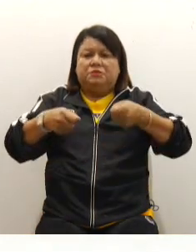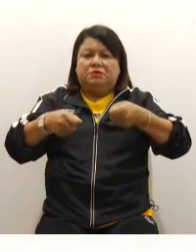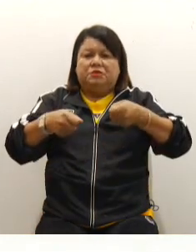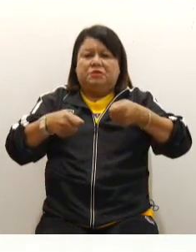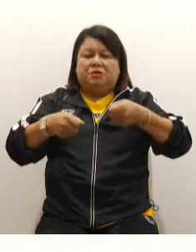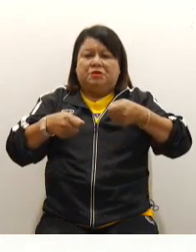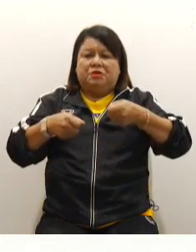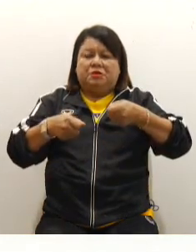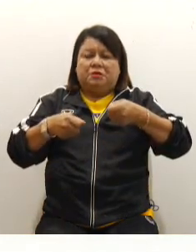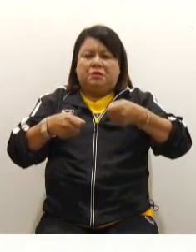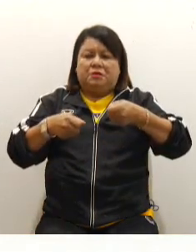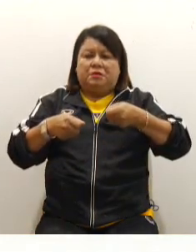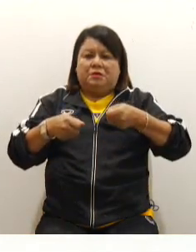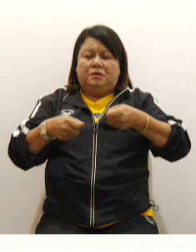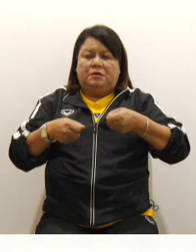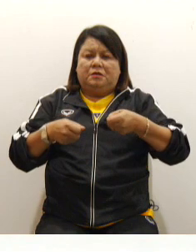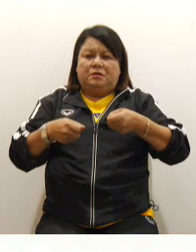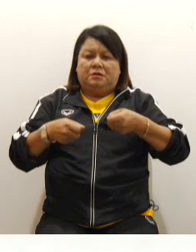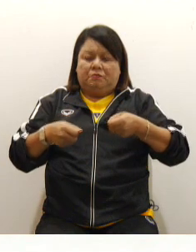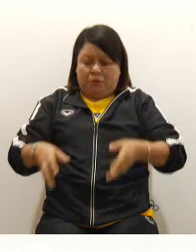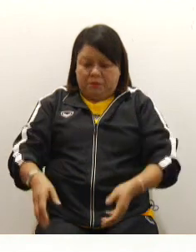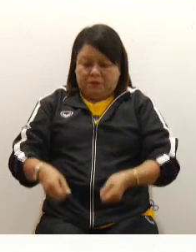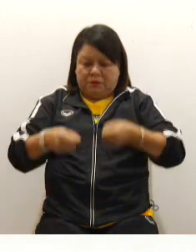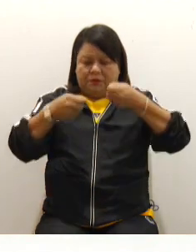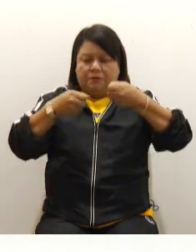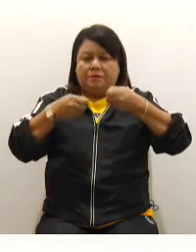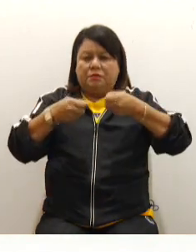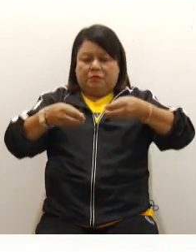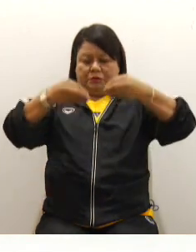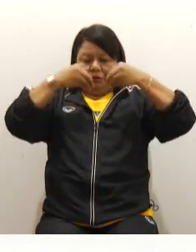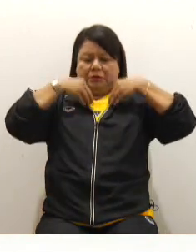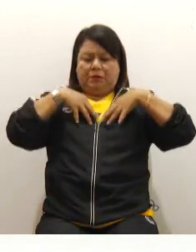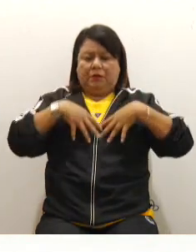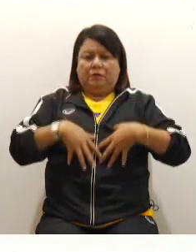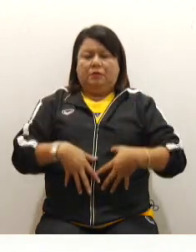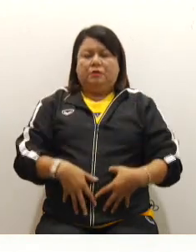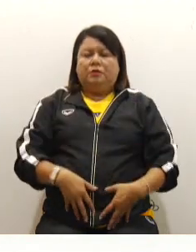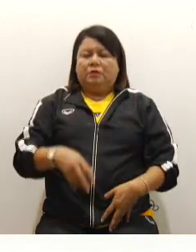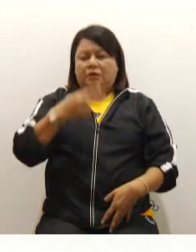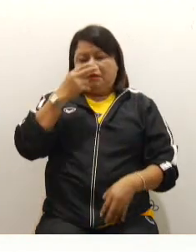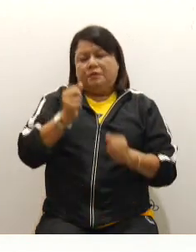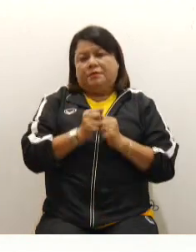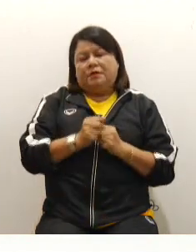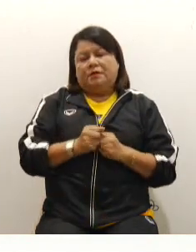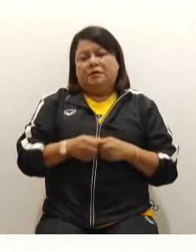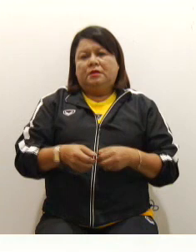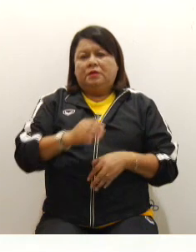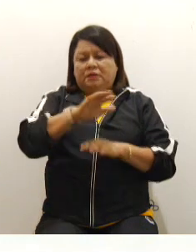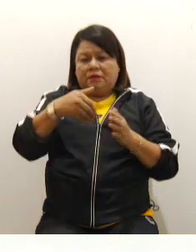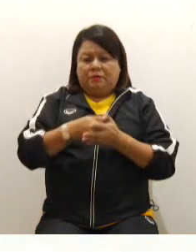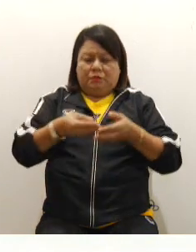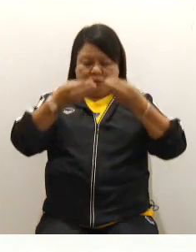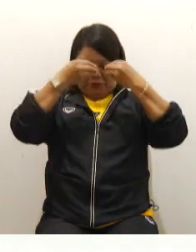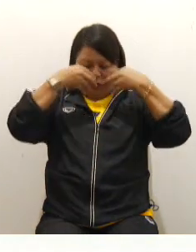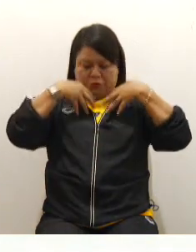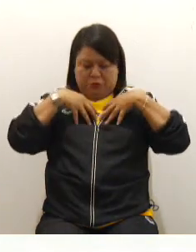เนี่ยเขาบิดพับมันก็เทลงมาบนตัวเลยนะคะอันนั้นเห็นกับตาเลยว่าทั้งหมดเนี่ยมันลงมาตัวผ่านเสื้อทั้ง